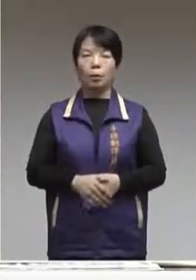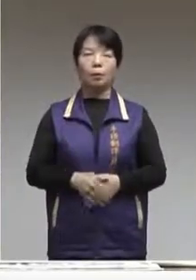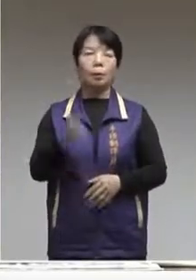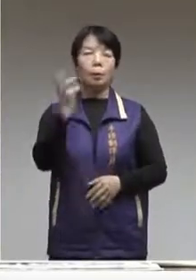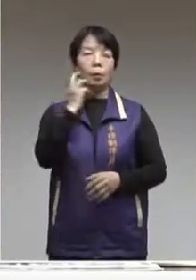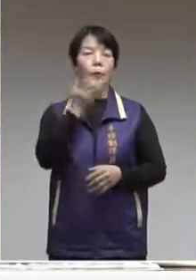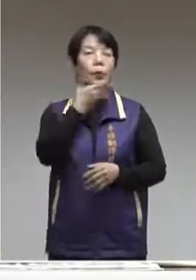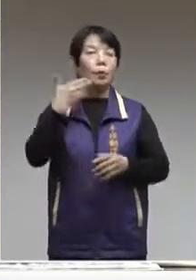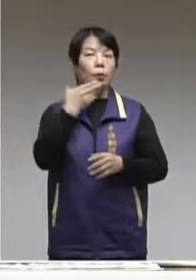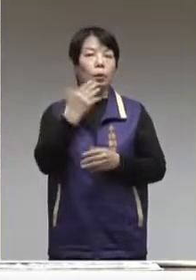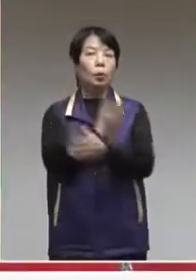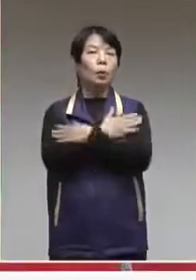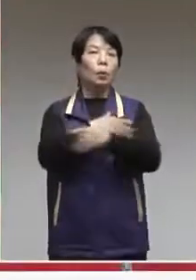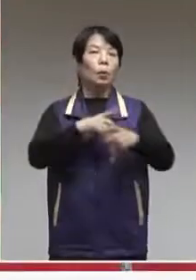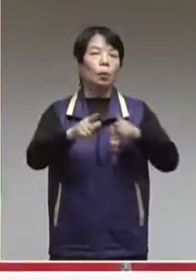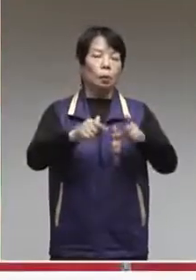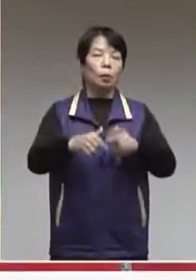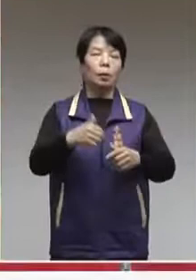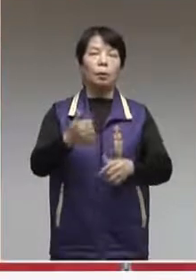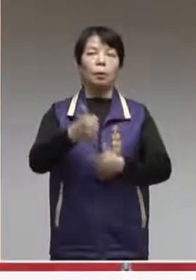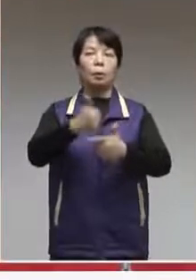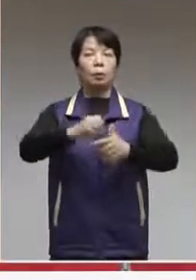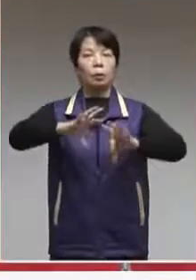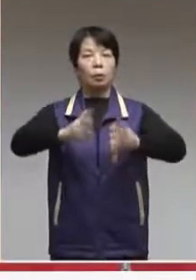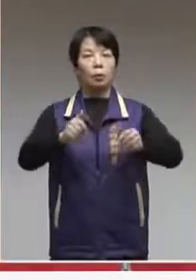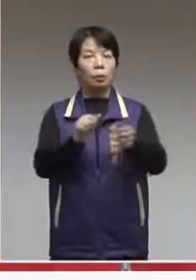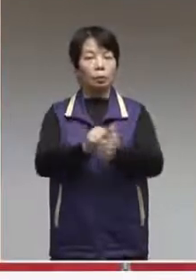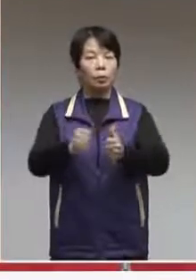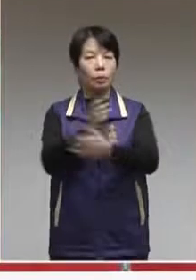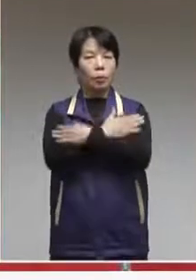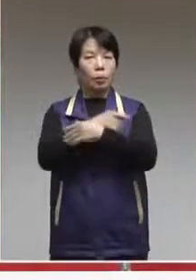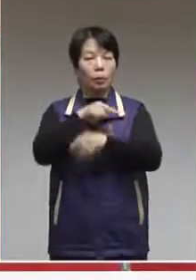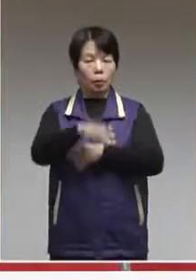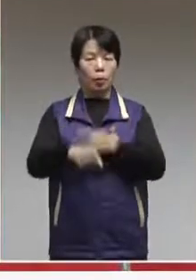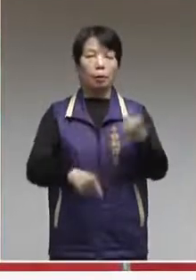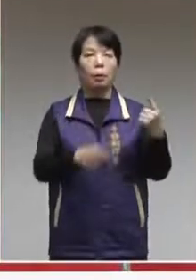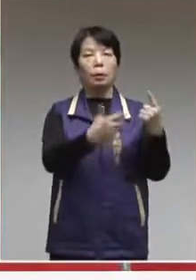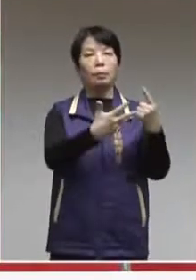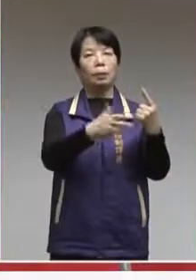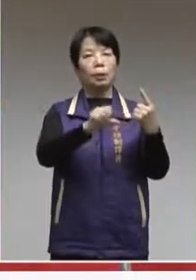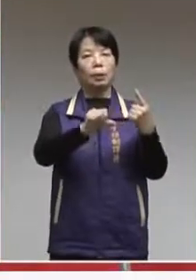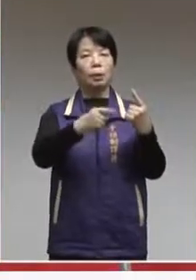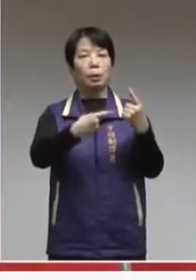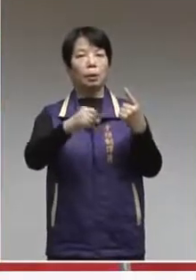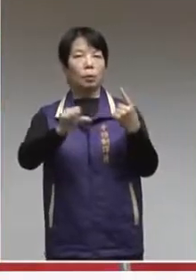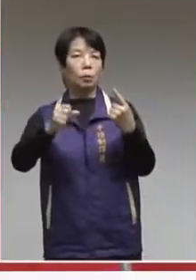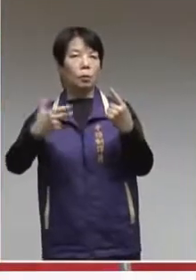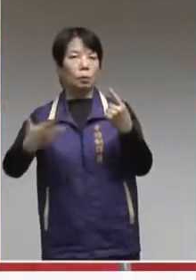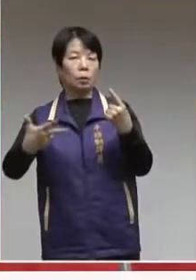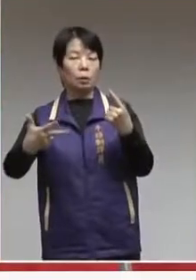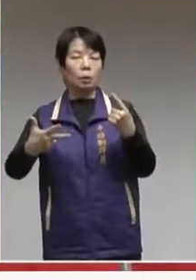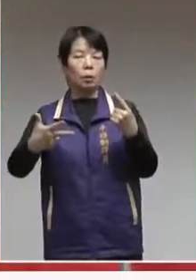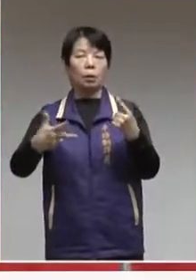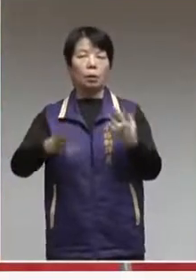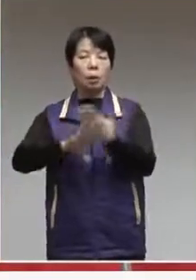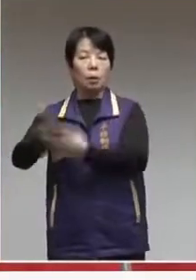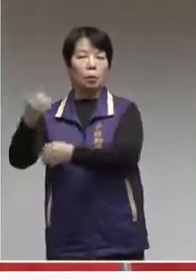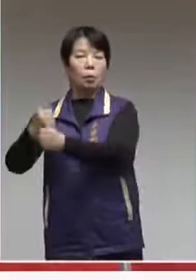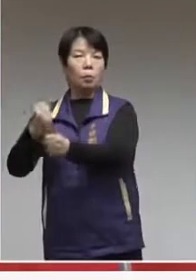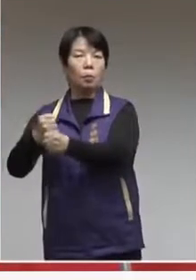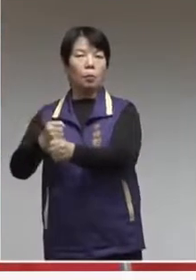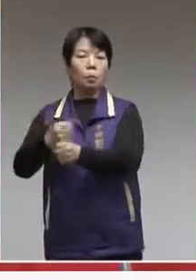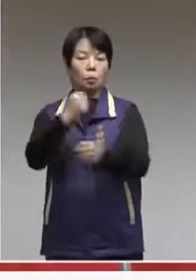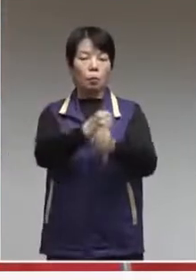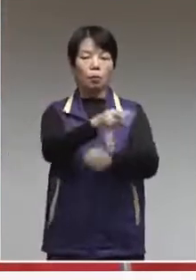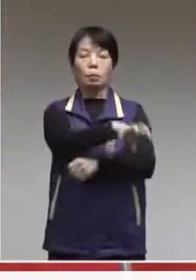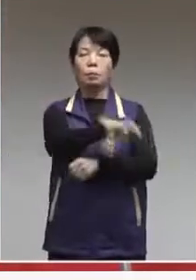儿园、建国国小附设幼稚园、18157工作地、18157的另外一个工作地，